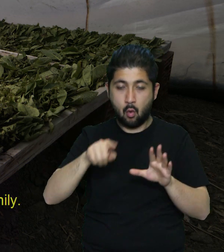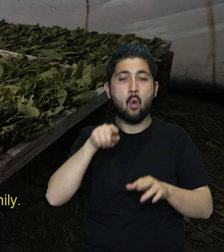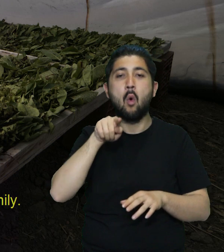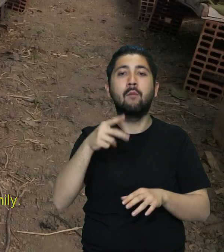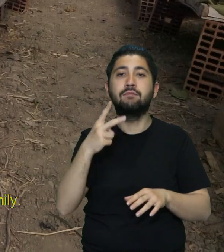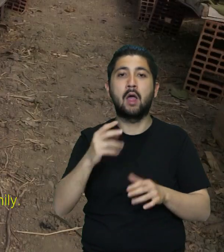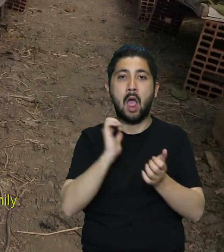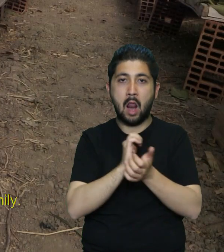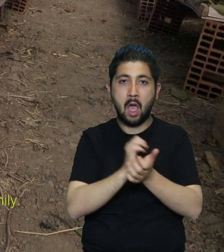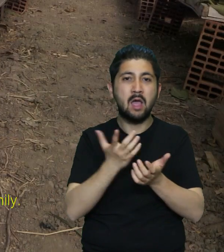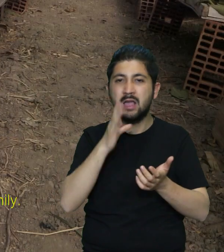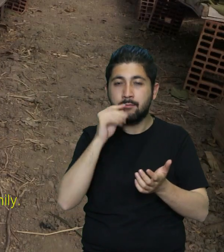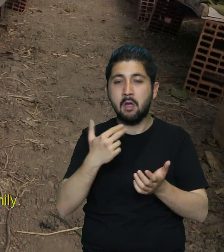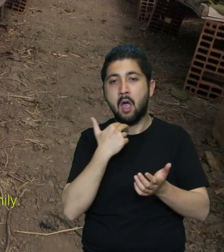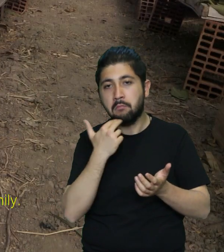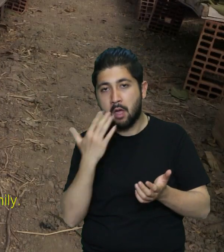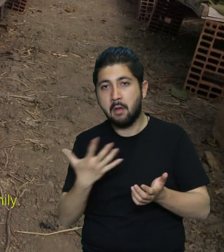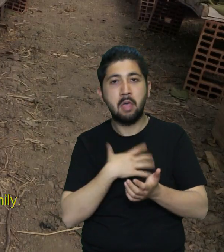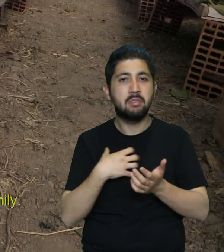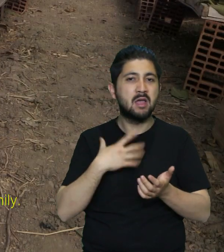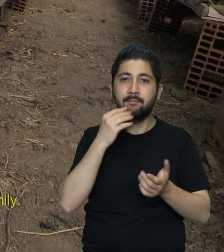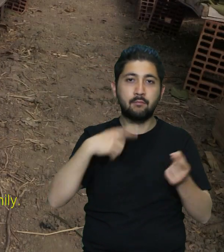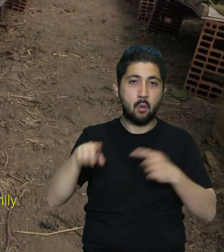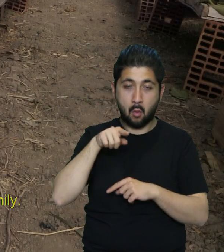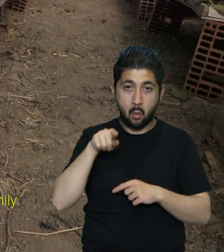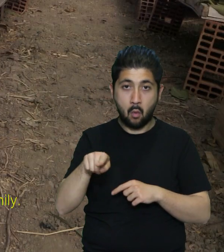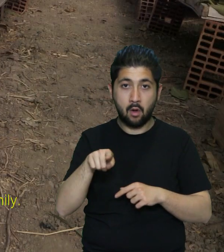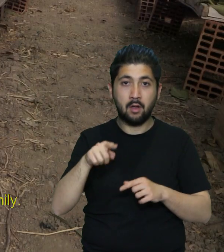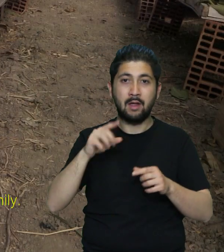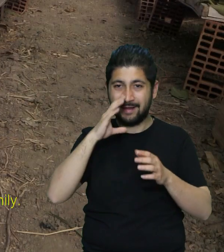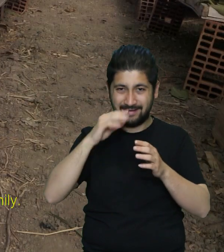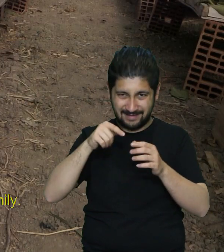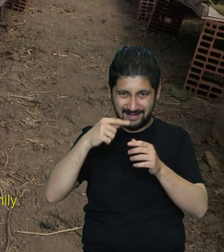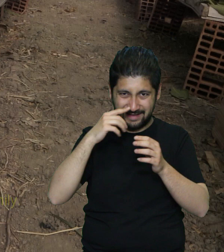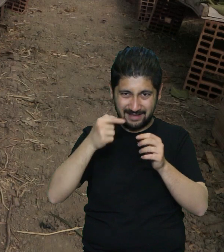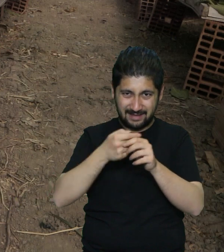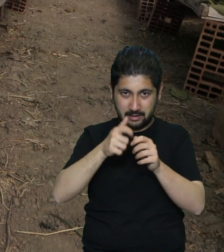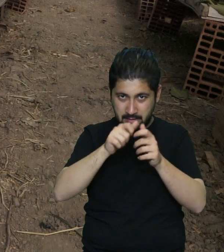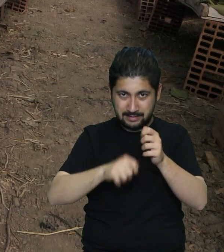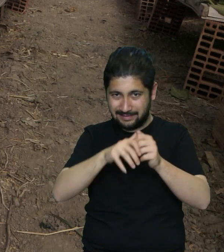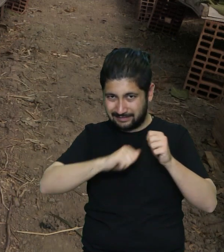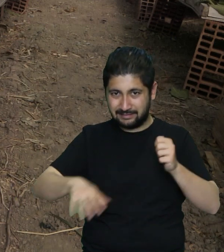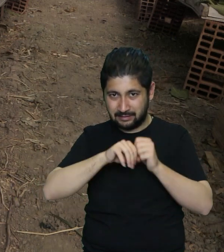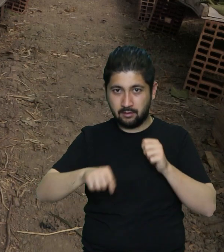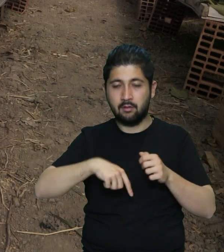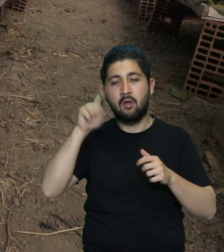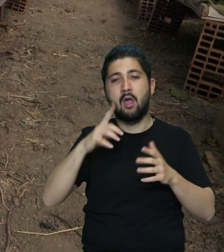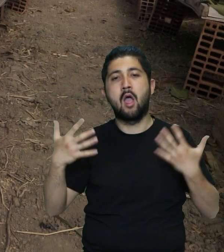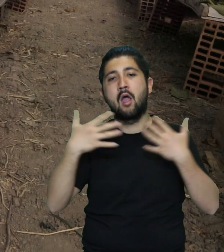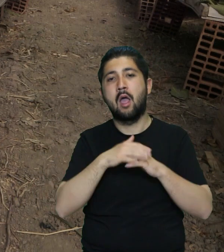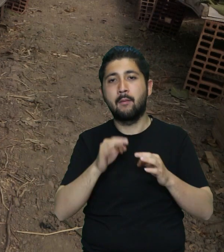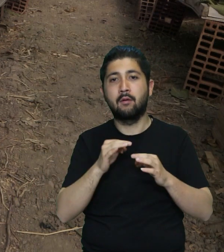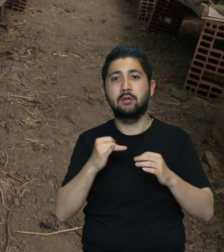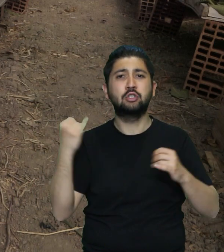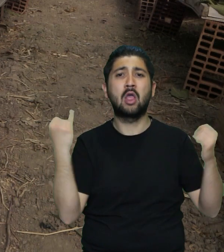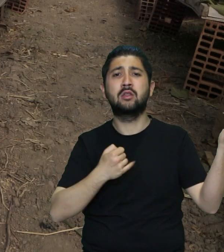da ailemden biri hangisi ise, ablalarım olsun, annem biler olsun, onlar iğne sağarak öyle geçiyordu yani günlerimiz.